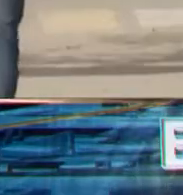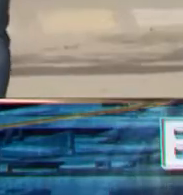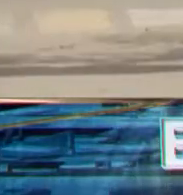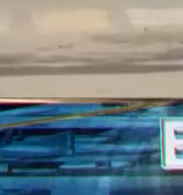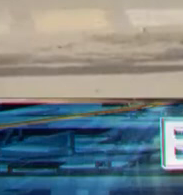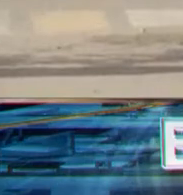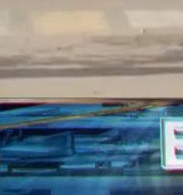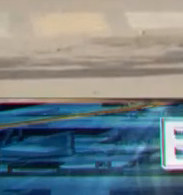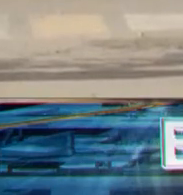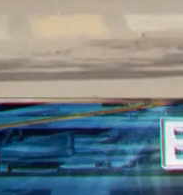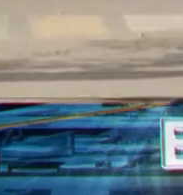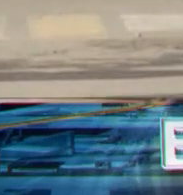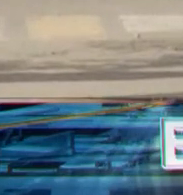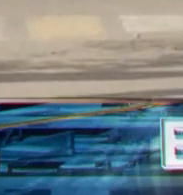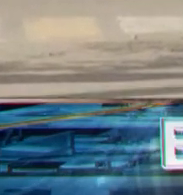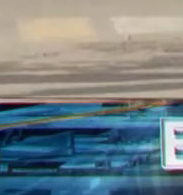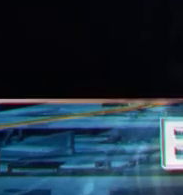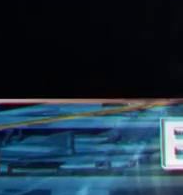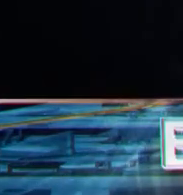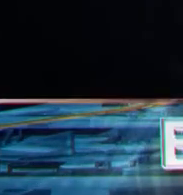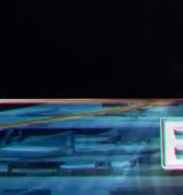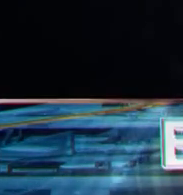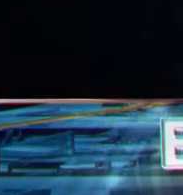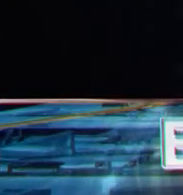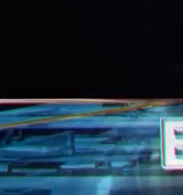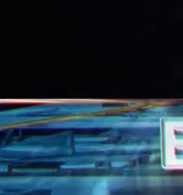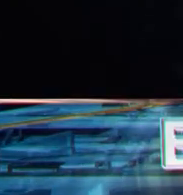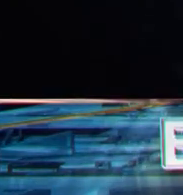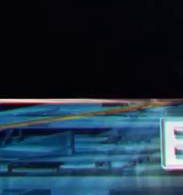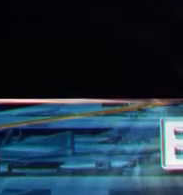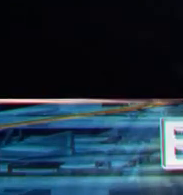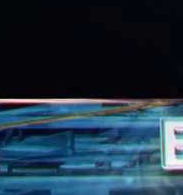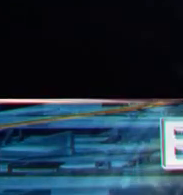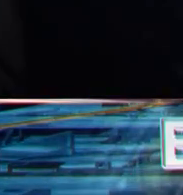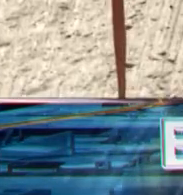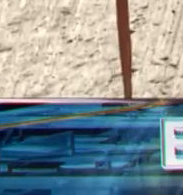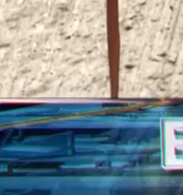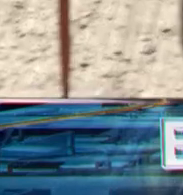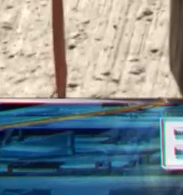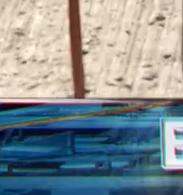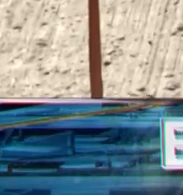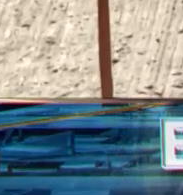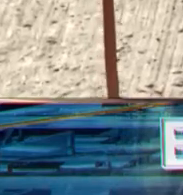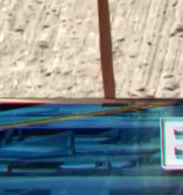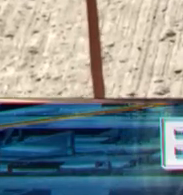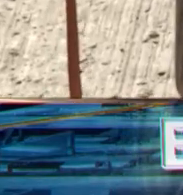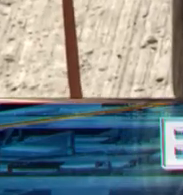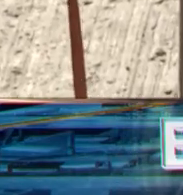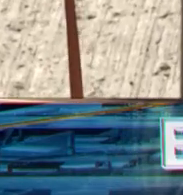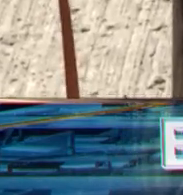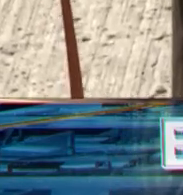Сақтансаң сақтайды. Қазақ-Қытай шекарасындағы қорғас ынтымақтастығы орталығы уақытша жұмысын тоқтатты. Аспанасты елінде өршіп